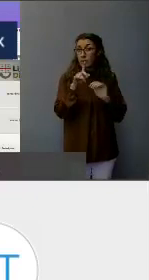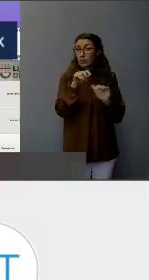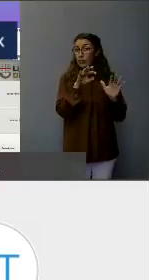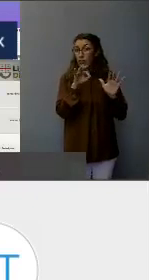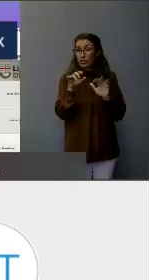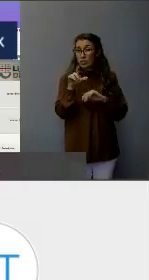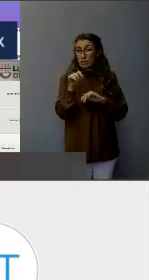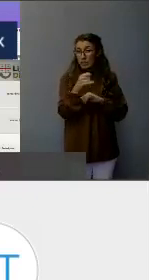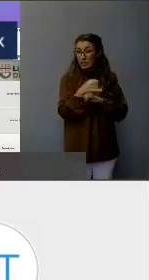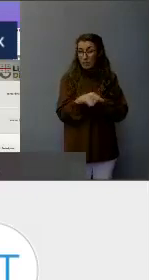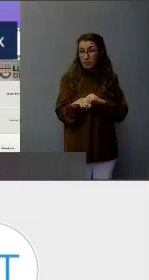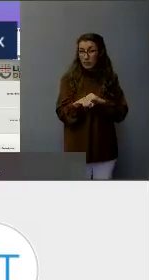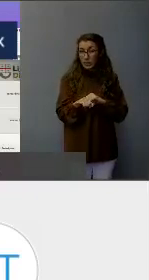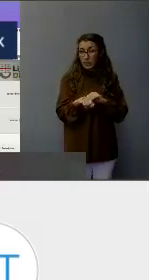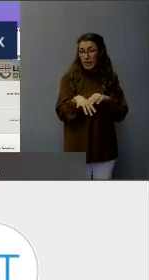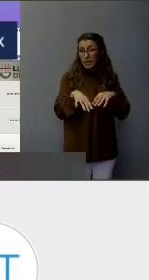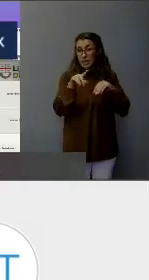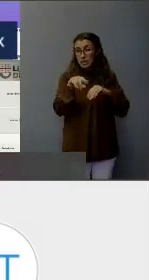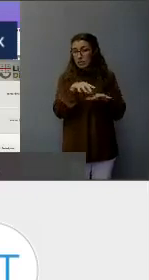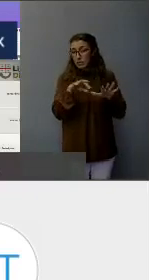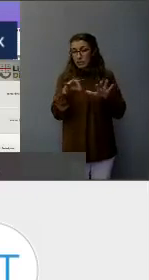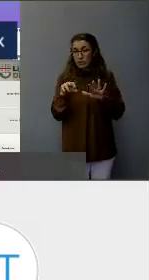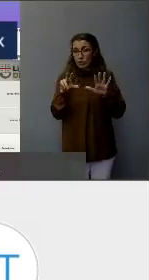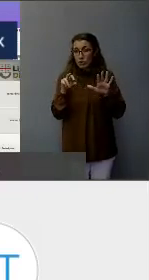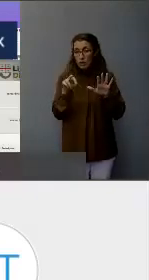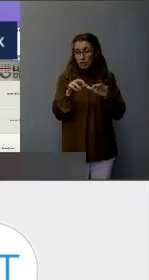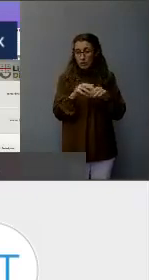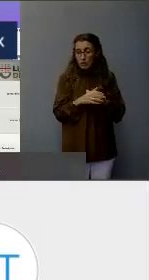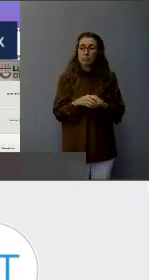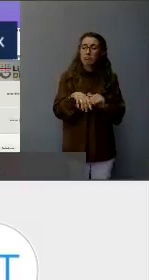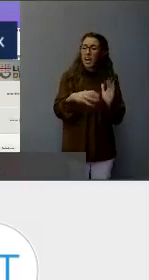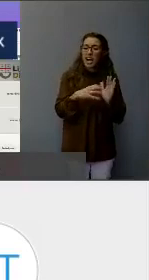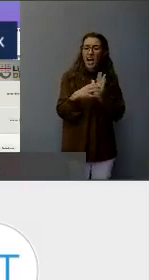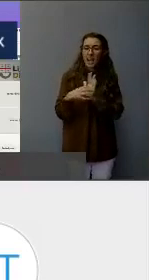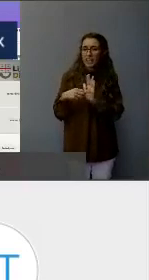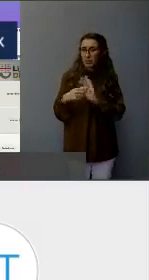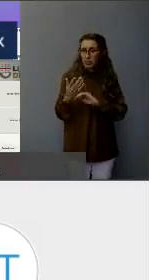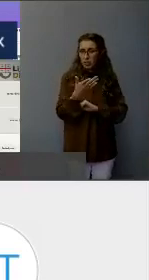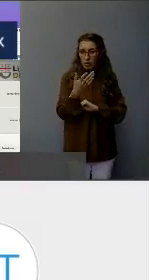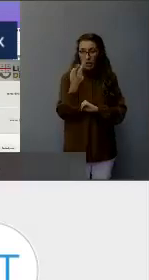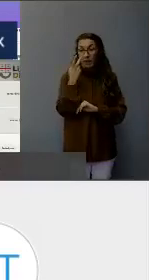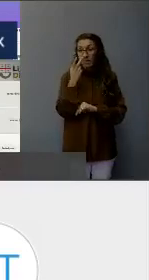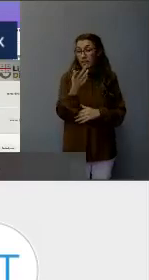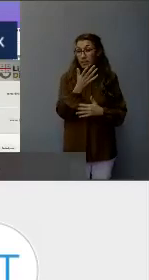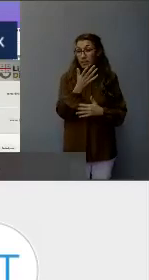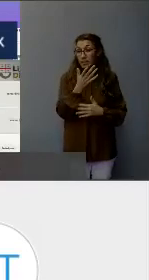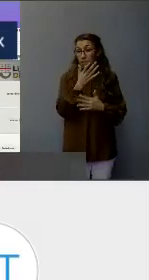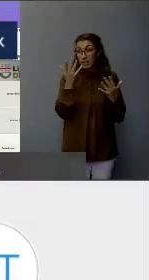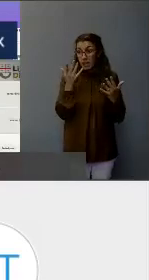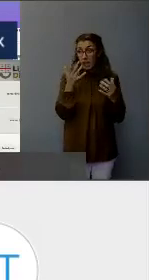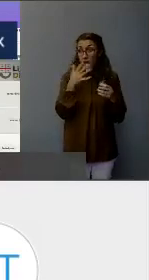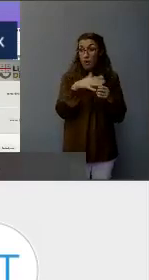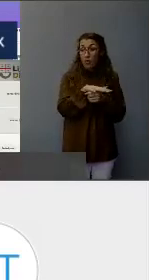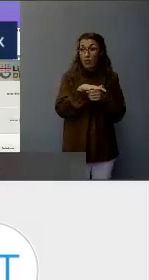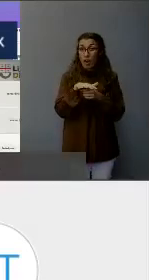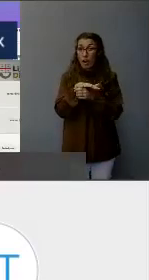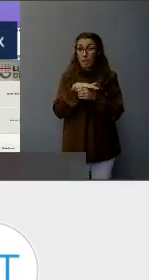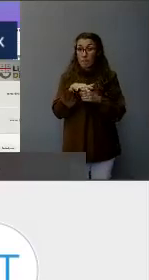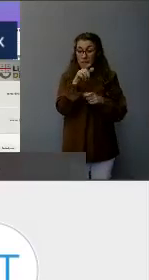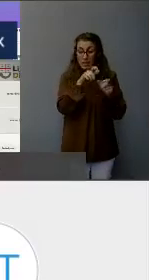80 da questi articoli si evince chiaramente che la famiglia dei coltivatori